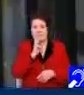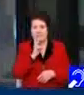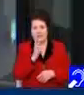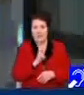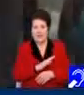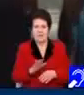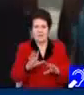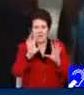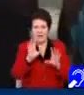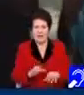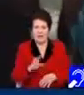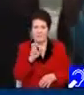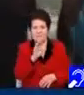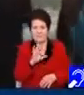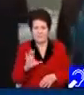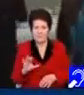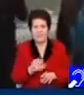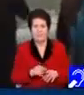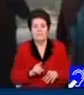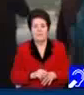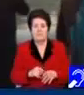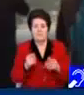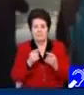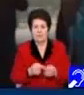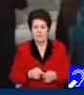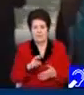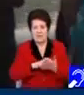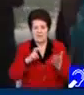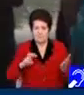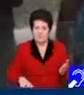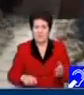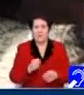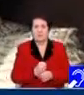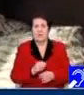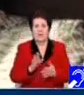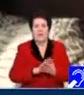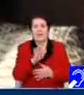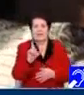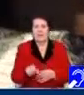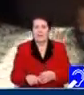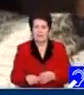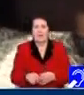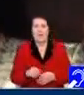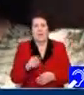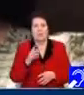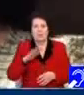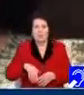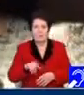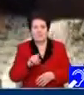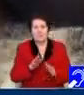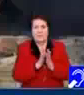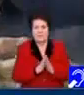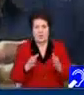ilegale la BBC și va investiga acest caz ca atare. Ea a demisionat din postul de redactor șef al redacției China, după ce a